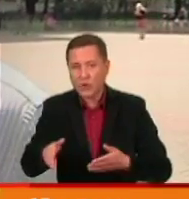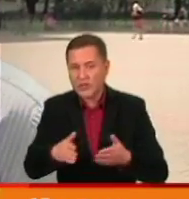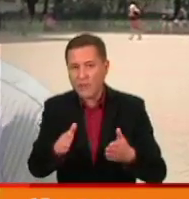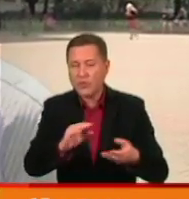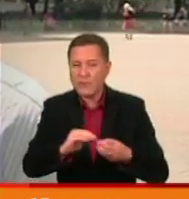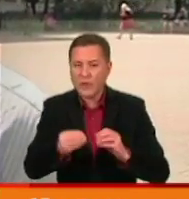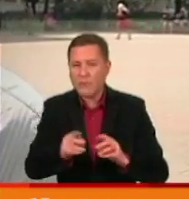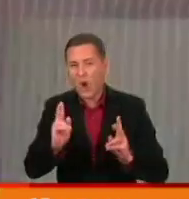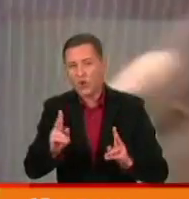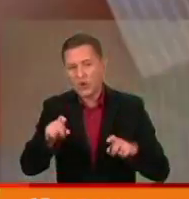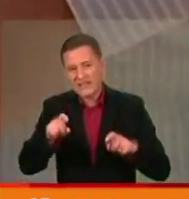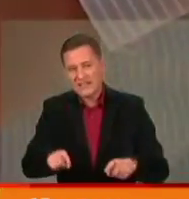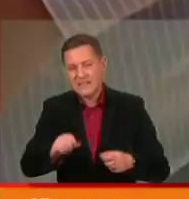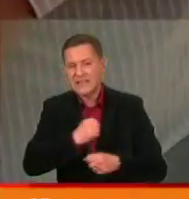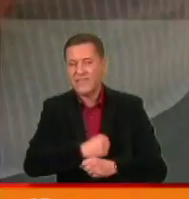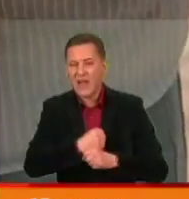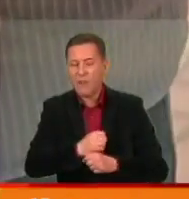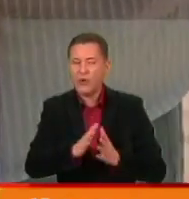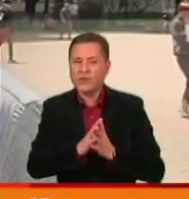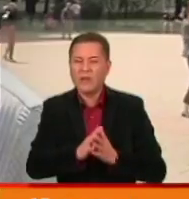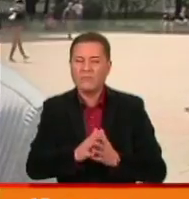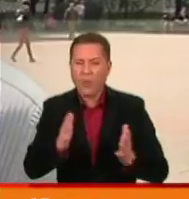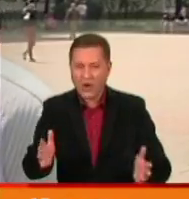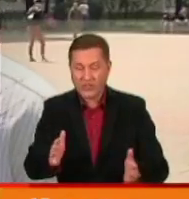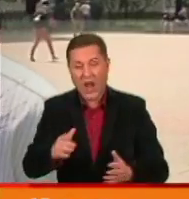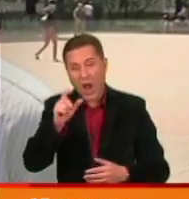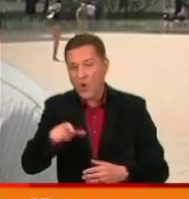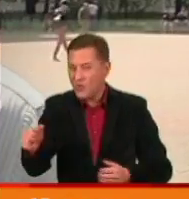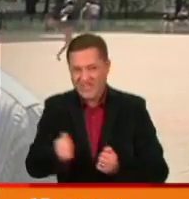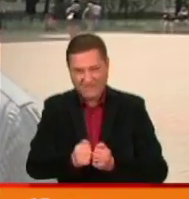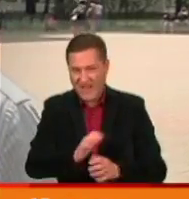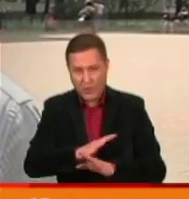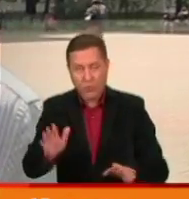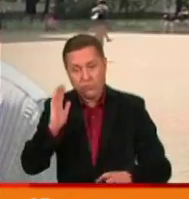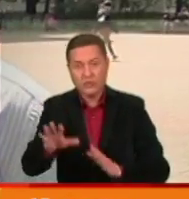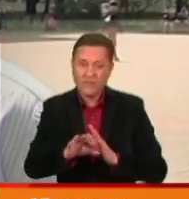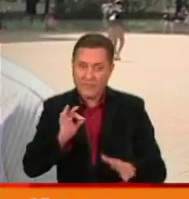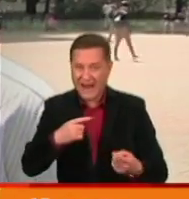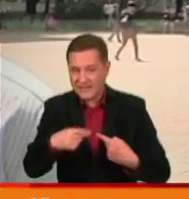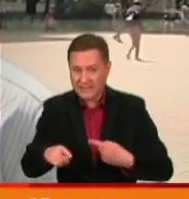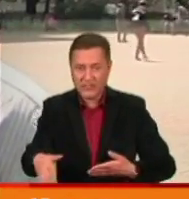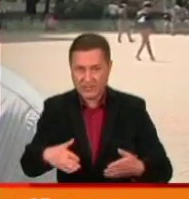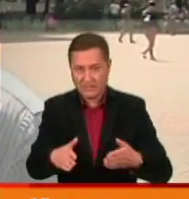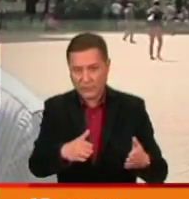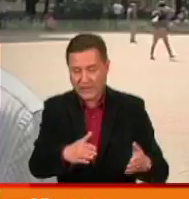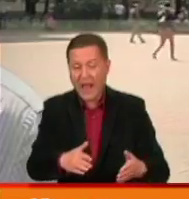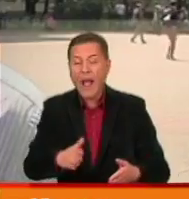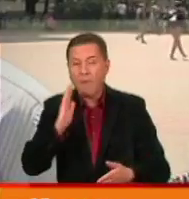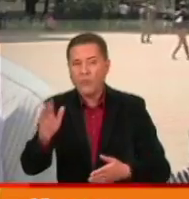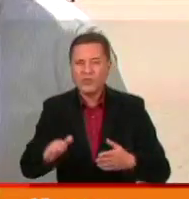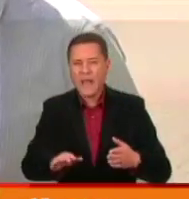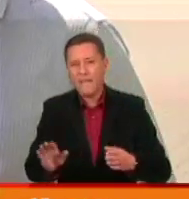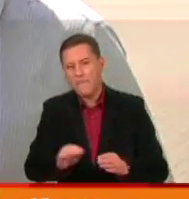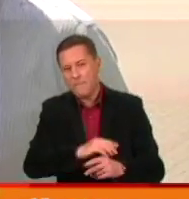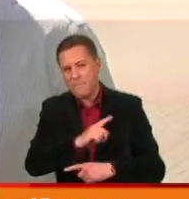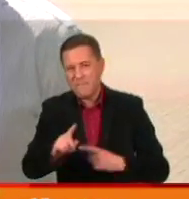засидиться на роботі довше. Люди не глупі, на самом деле, вони будуть вибирати адекватні пути. Пройде перерозподілення в